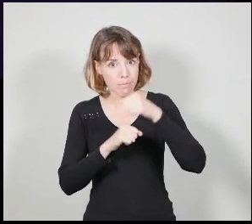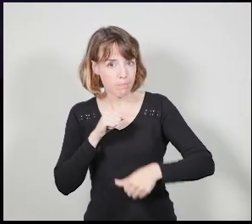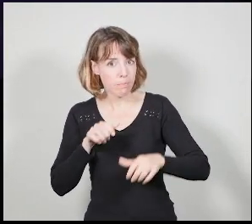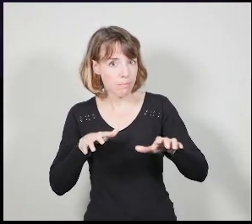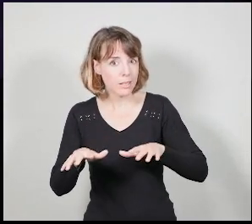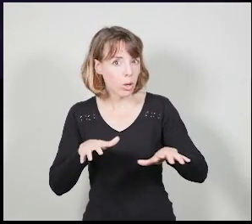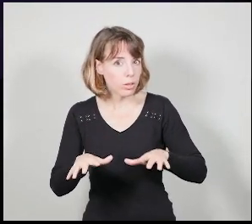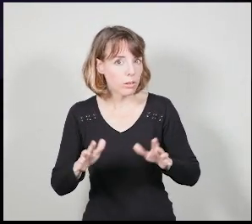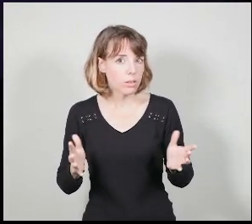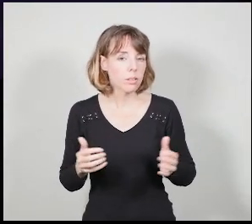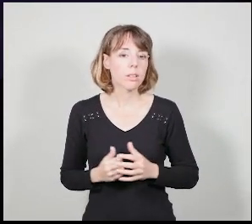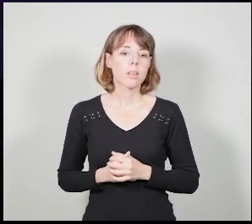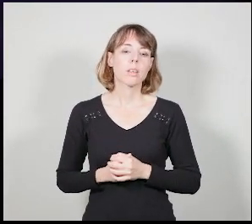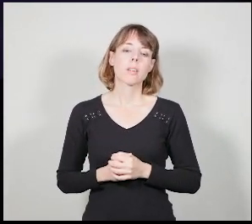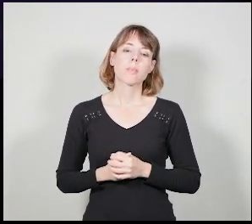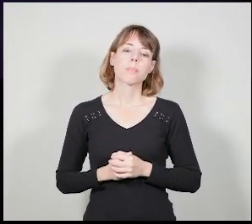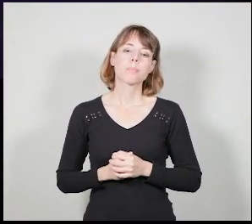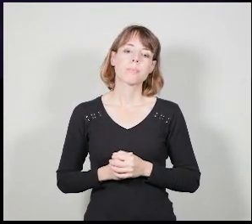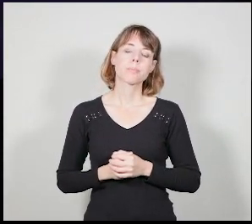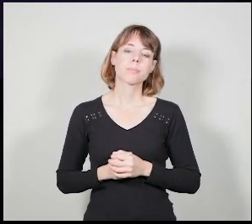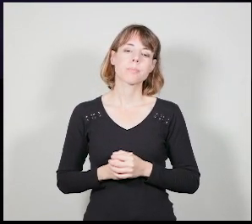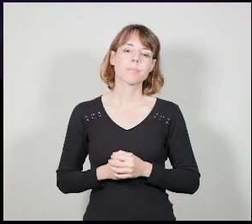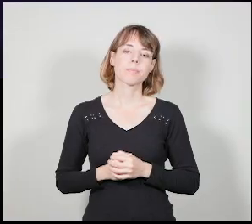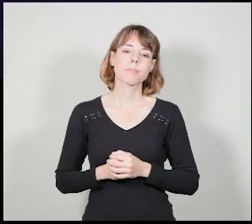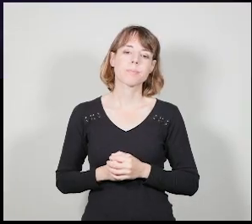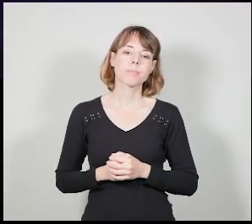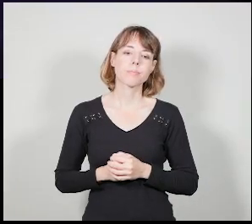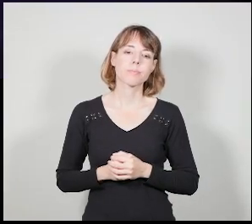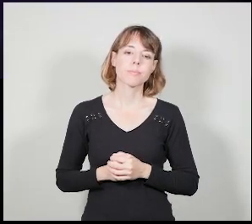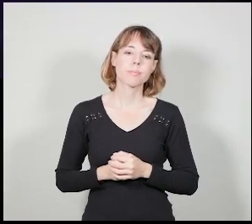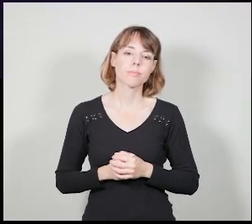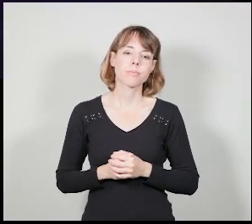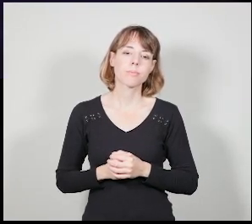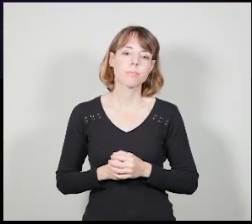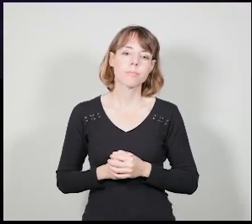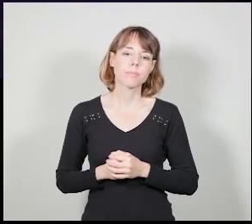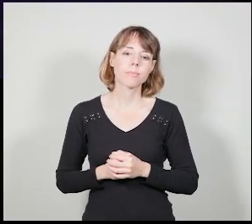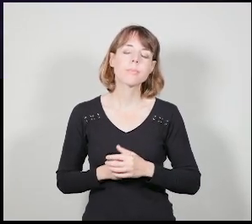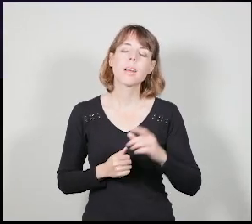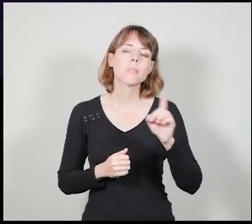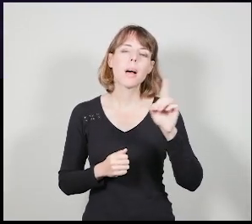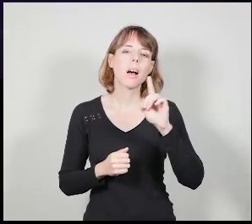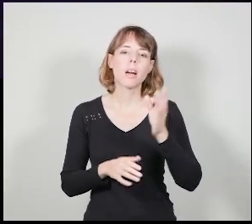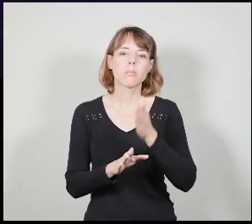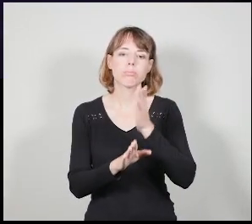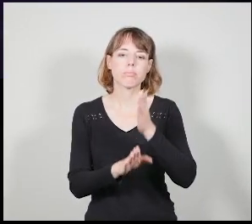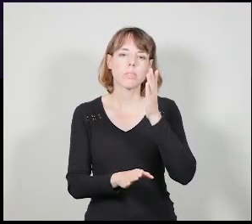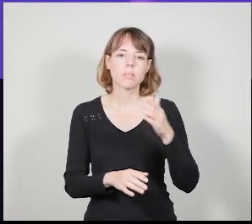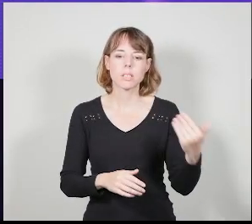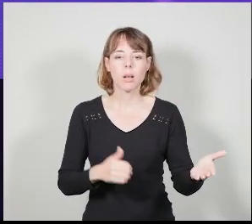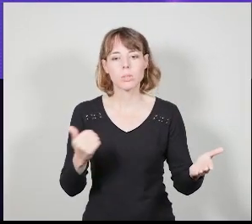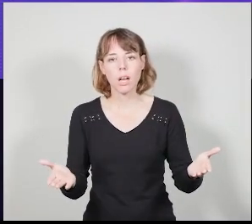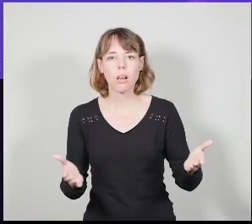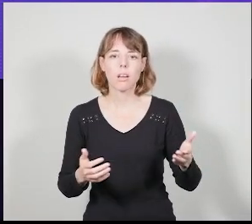crois que ça a été dit, on n'est pas sur une représentation assez binaire. Enfin, quand vous utilisez le terme de